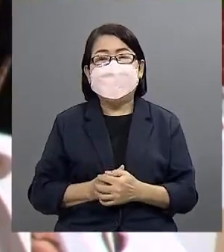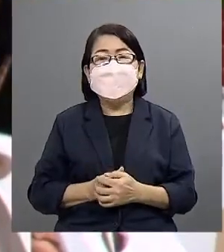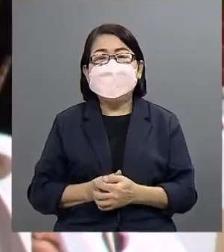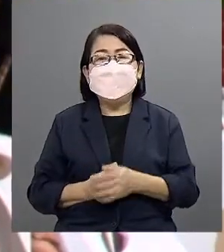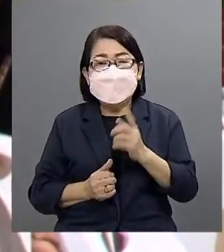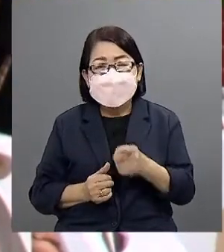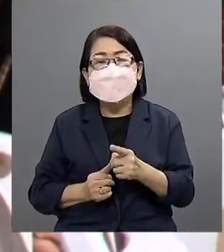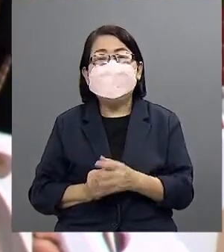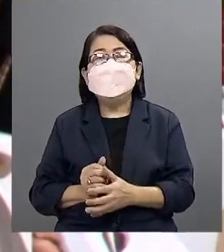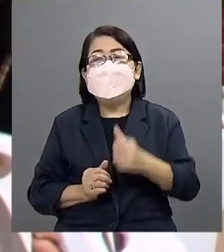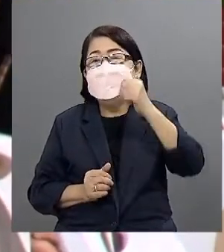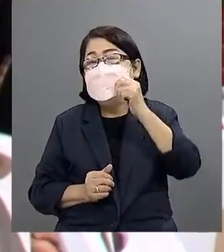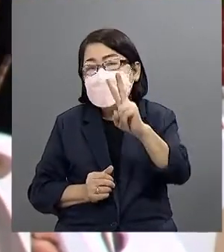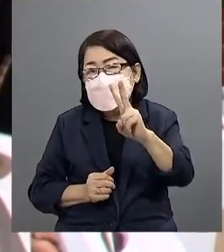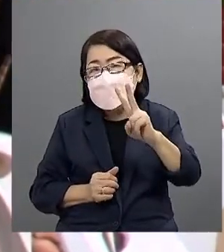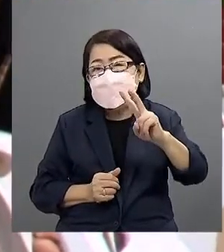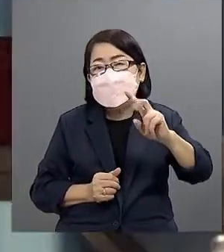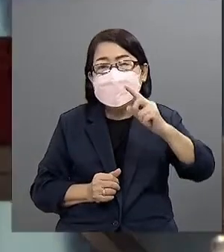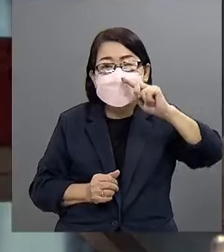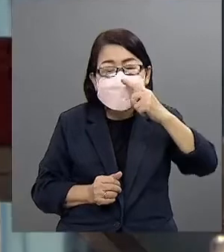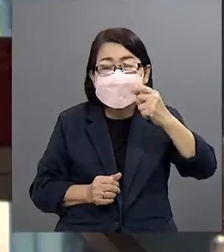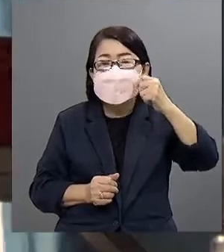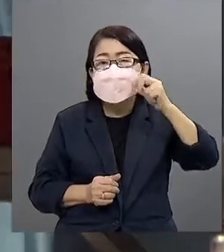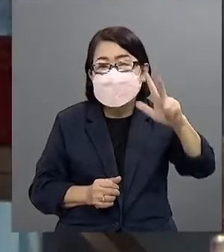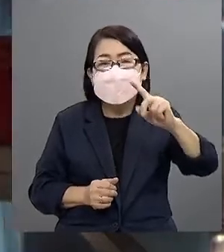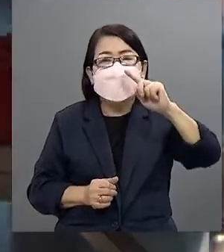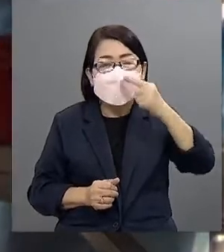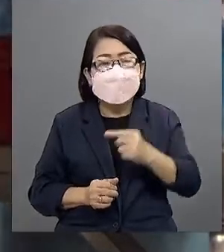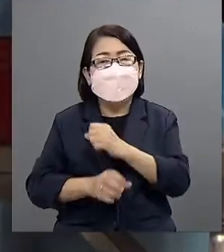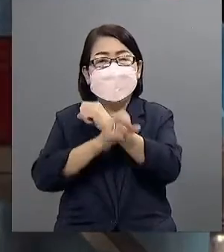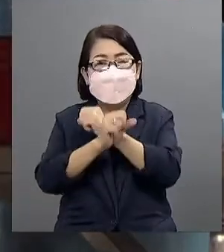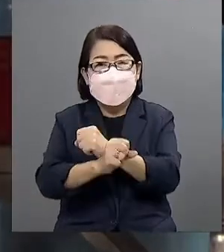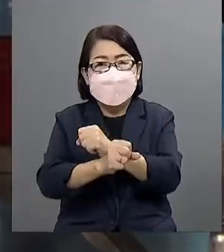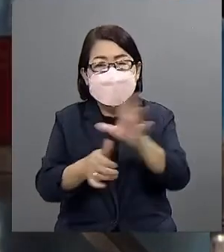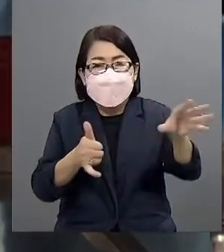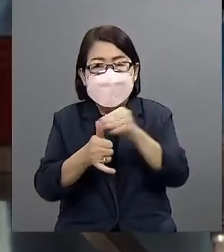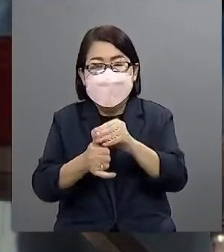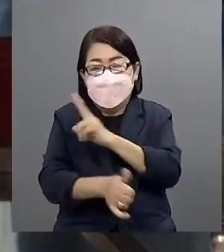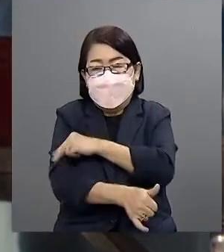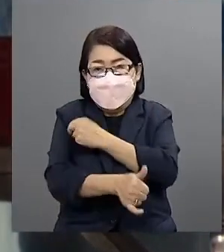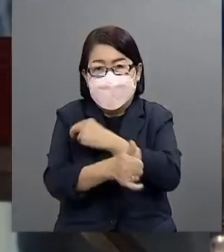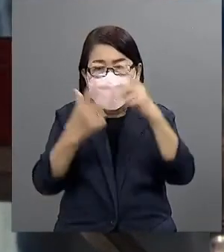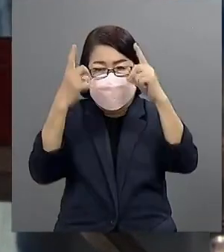วันเพื่อลดความเสี่ยงการติดเชื้อในกลุ่มบุคลากรซึ่งตอนนี้ก็ต้องอาศัยคนทำงานค่อนข้างมากเลยทีเดียวค่ะ